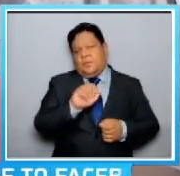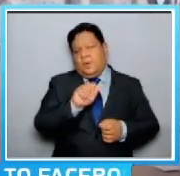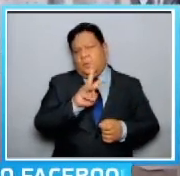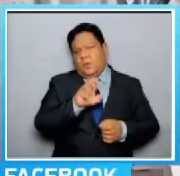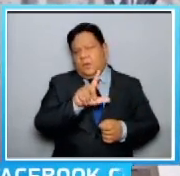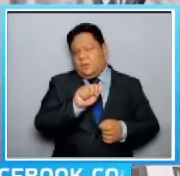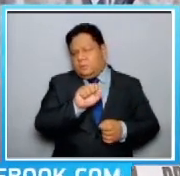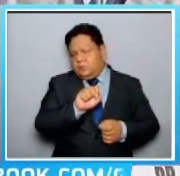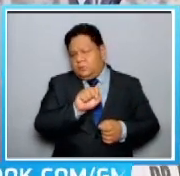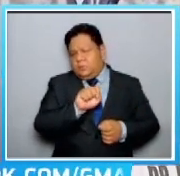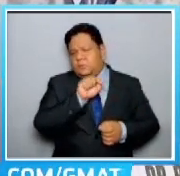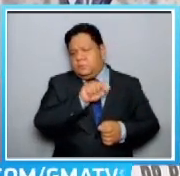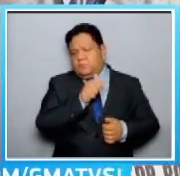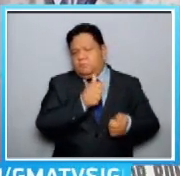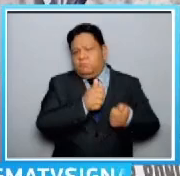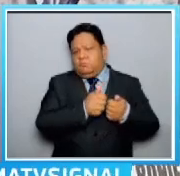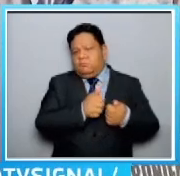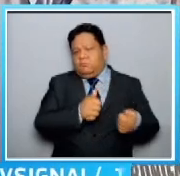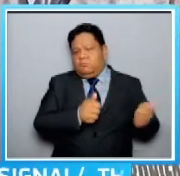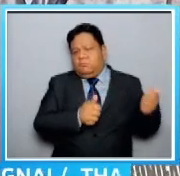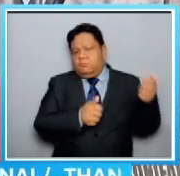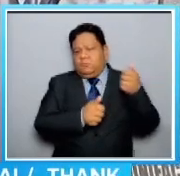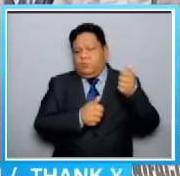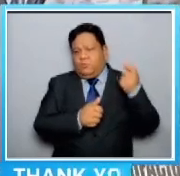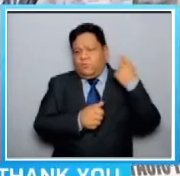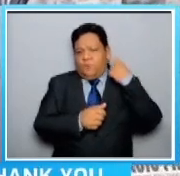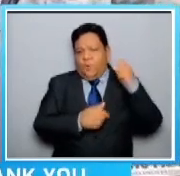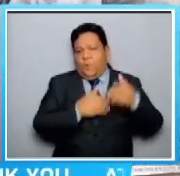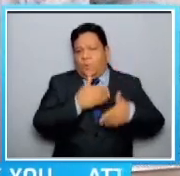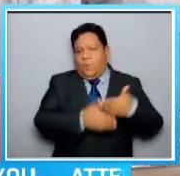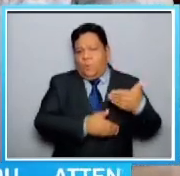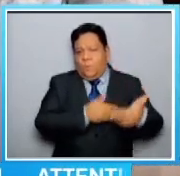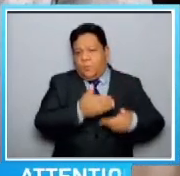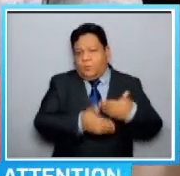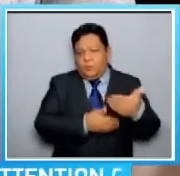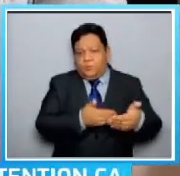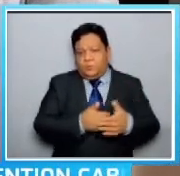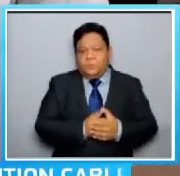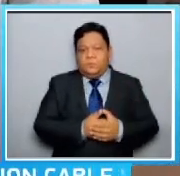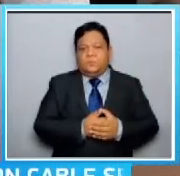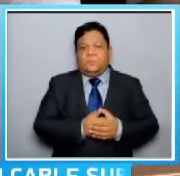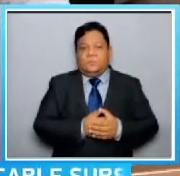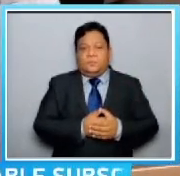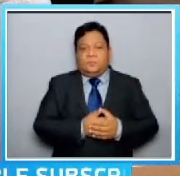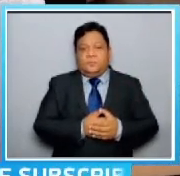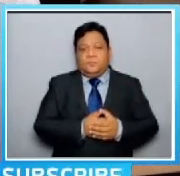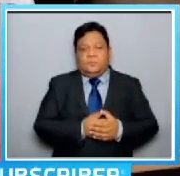head naman ng operations and services. Siya yung OIC ng Deputy